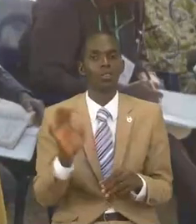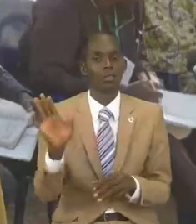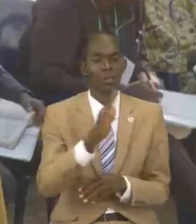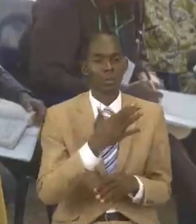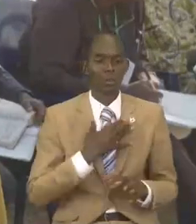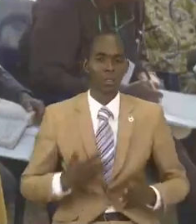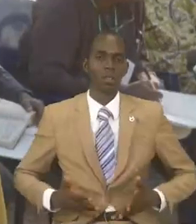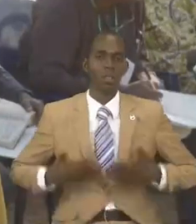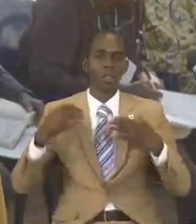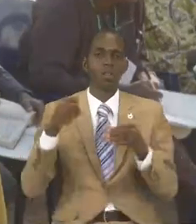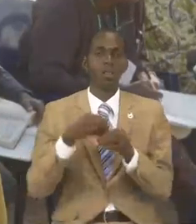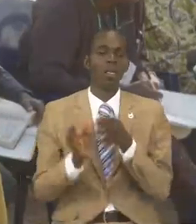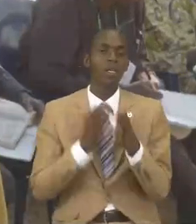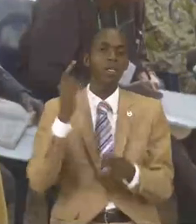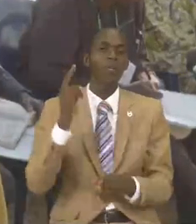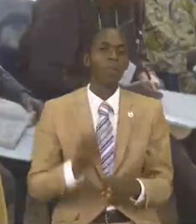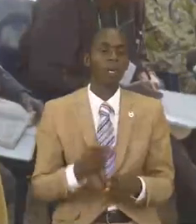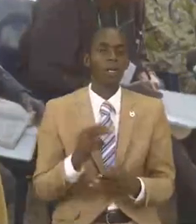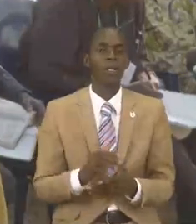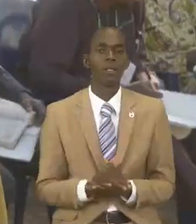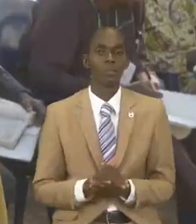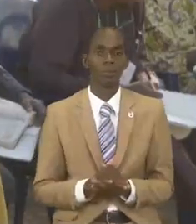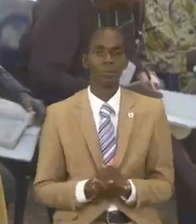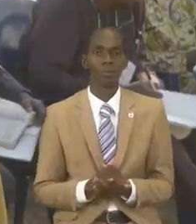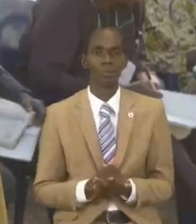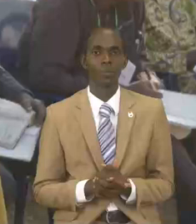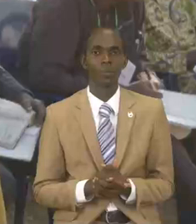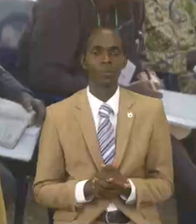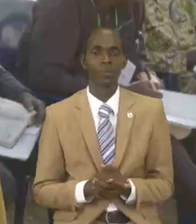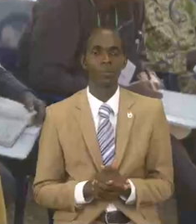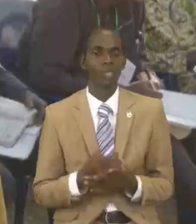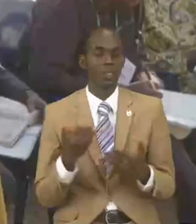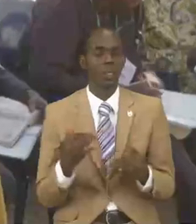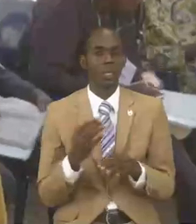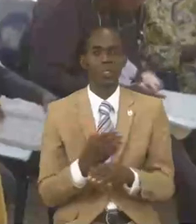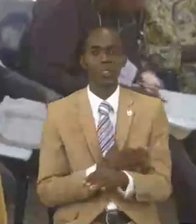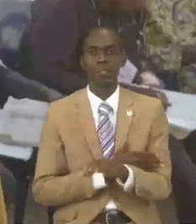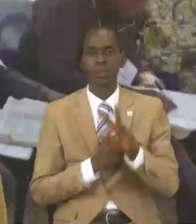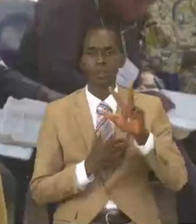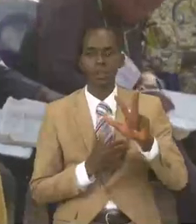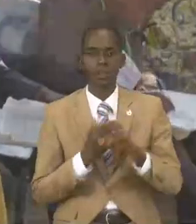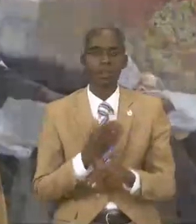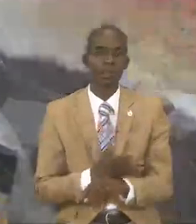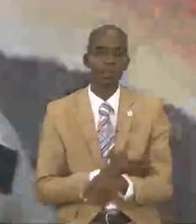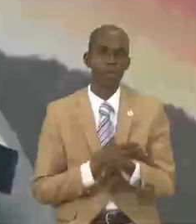Dans chacune de nos vies, au nom de Jésus. Voyons maintenant le troisième élément.